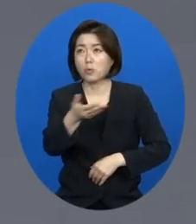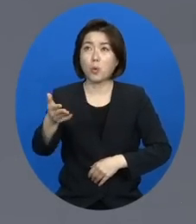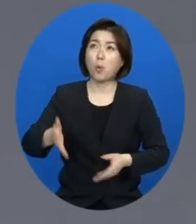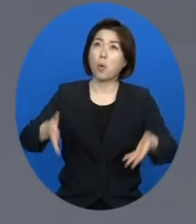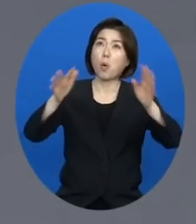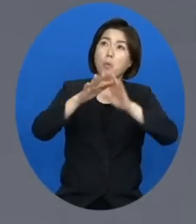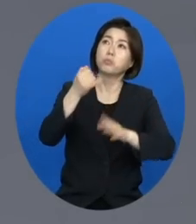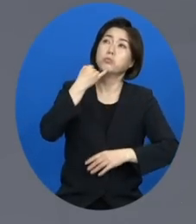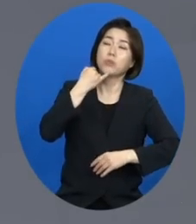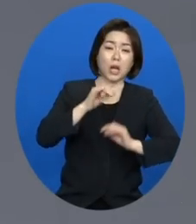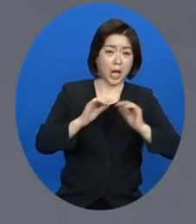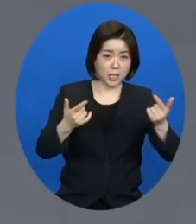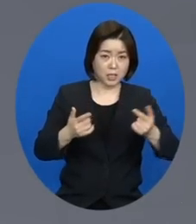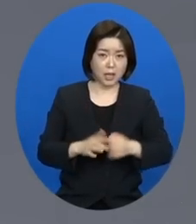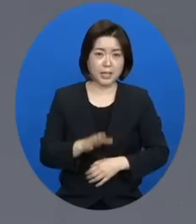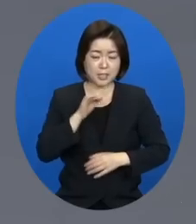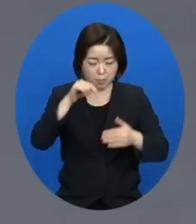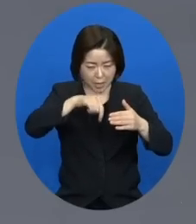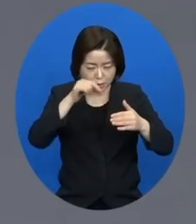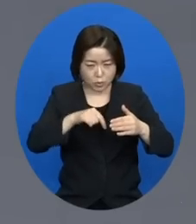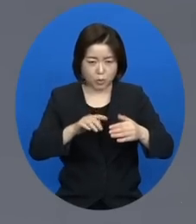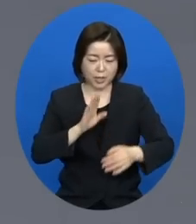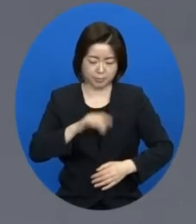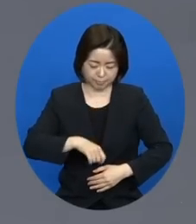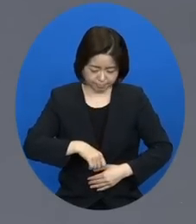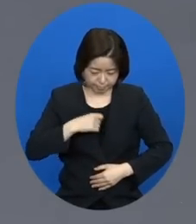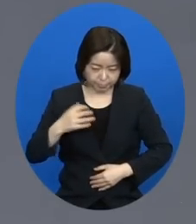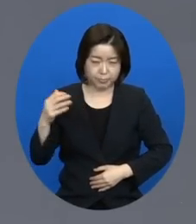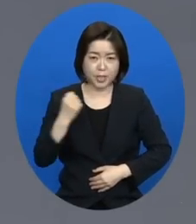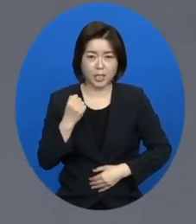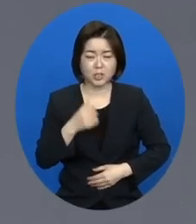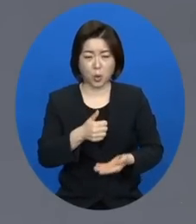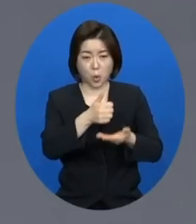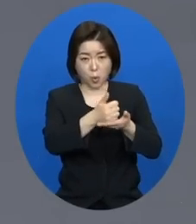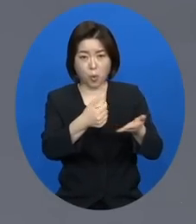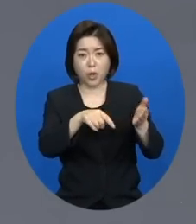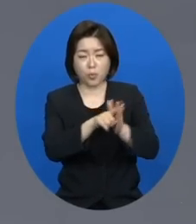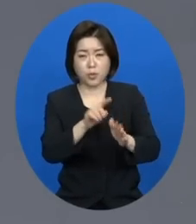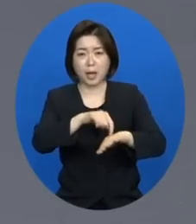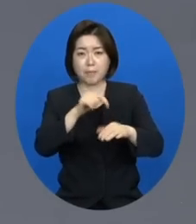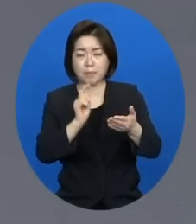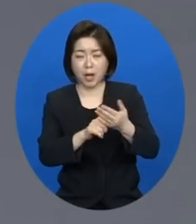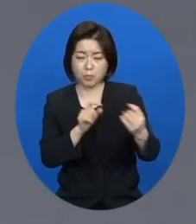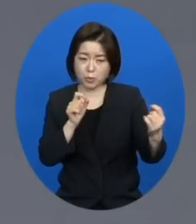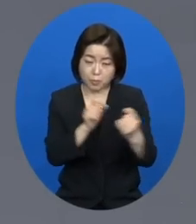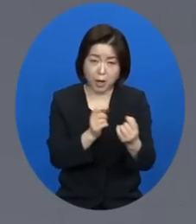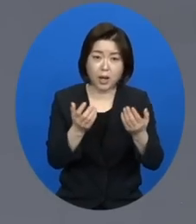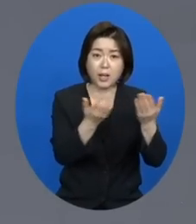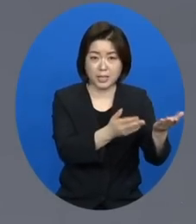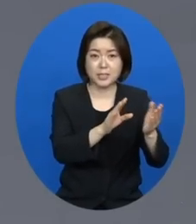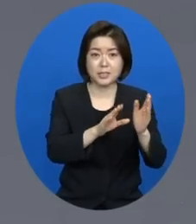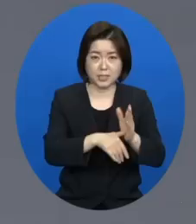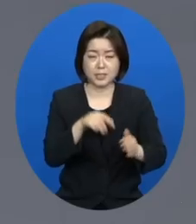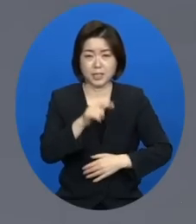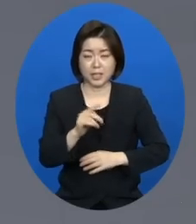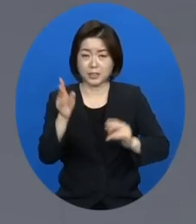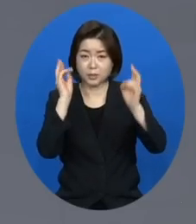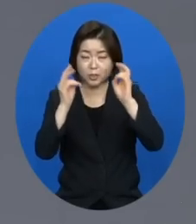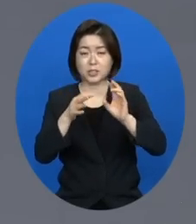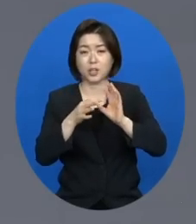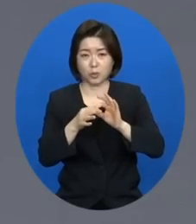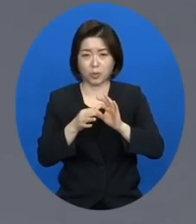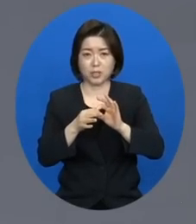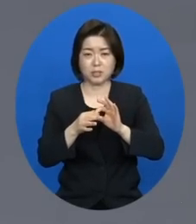괜찮네가 아니고 정말 진정성을 가지고 정말 고객을 위한 마음으로 다가갔을 때 그래서 그 회사를 통해서